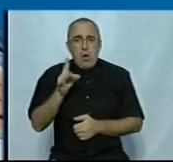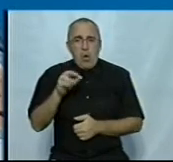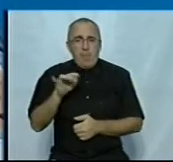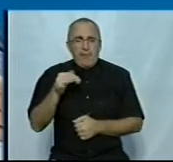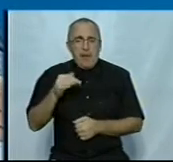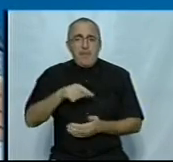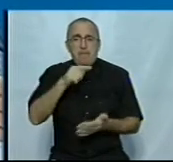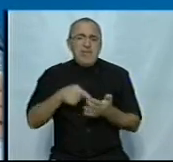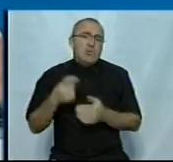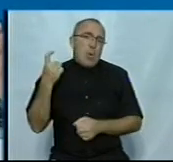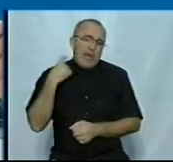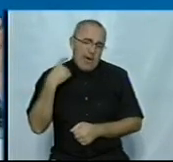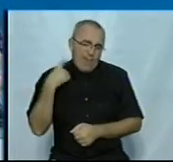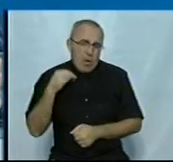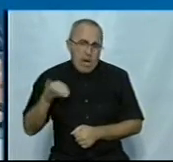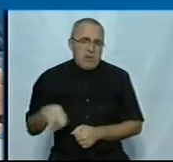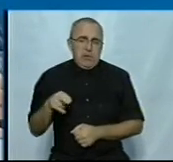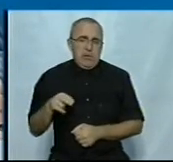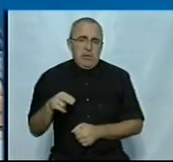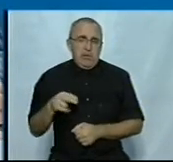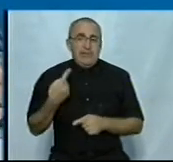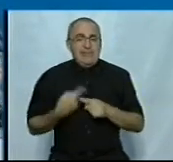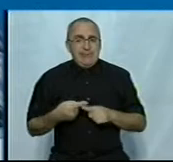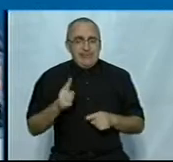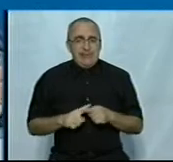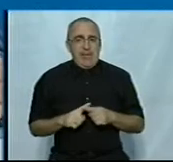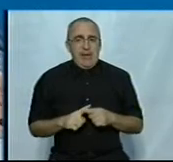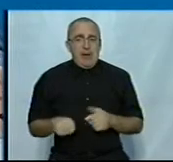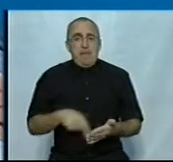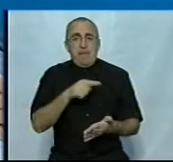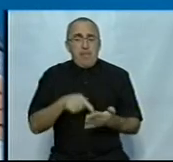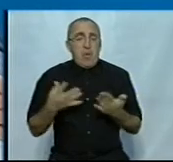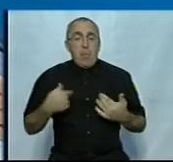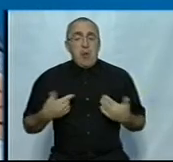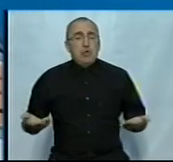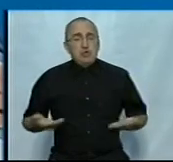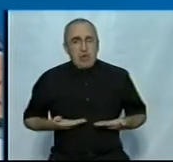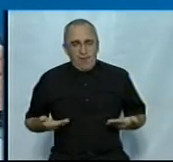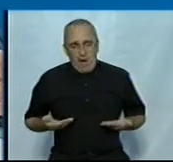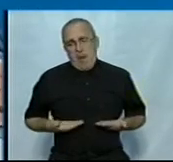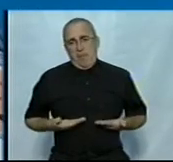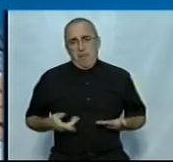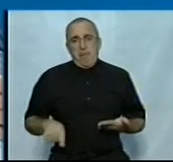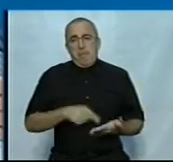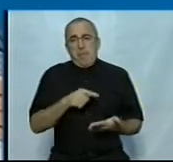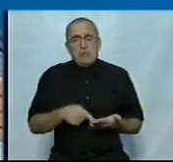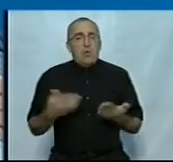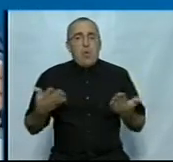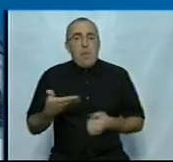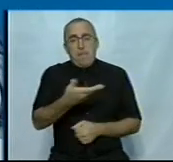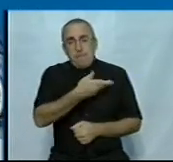місто Кіровоград. І це місто, в якому ми живемо, місто, в якому ми